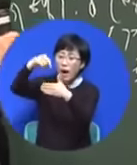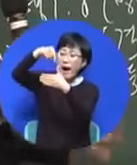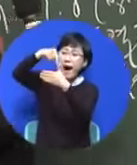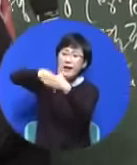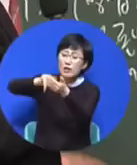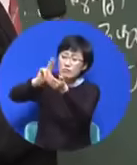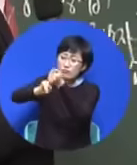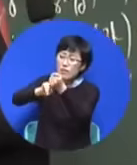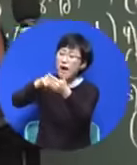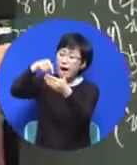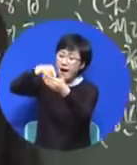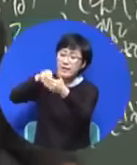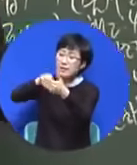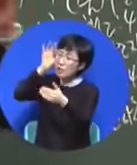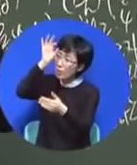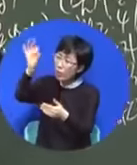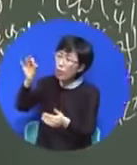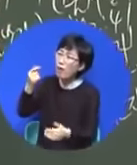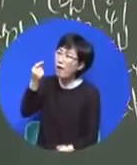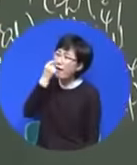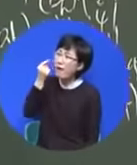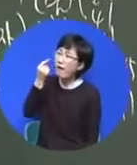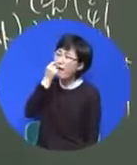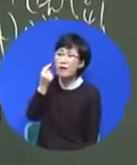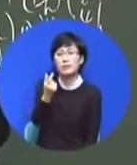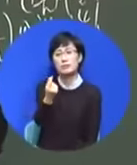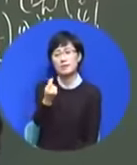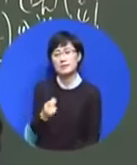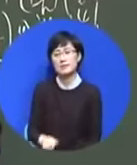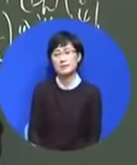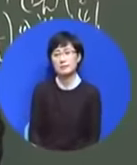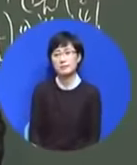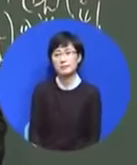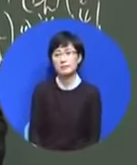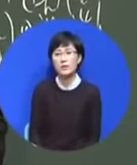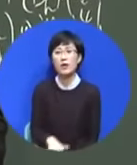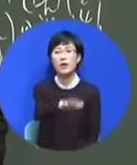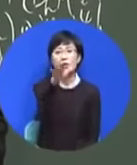겁니다 여러분이 한명만 결론 나도